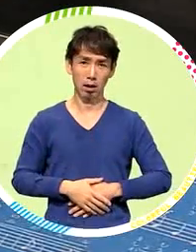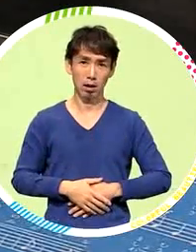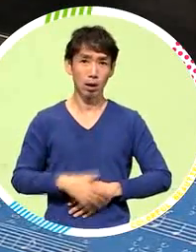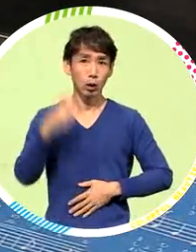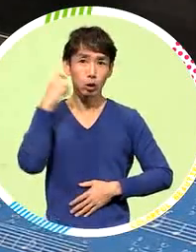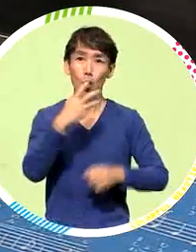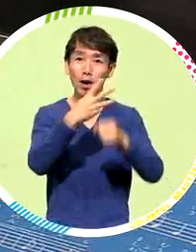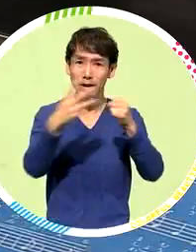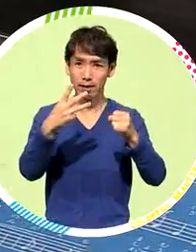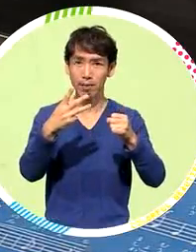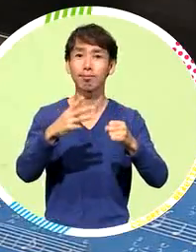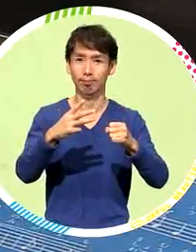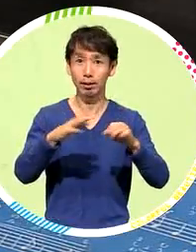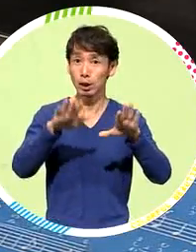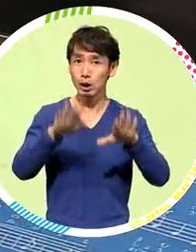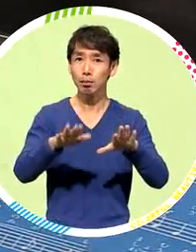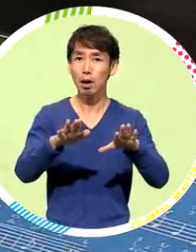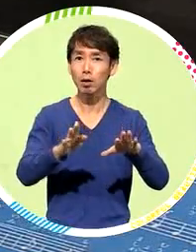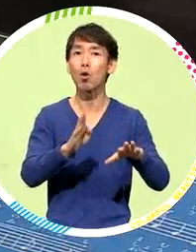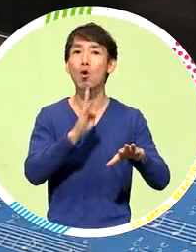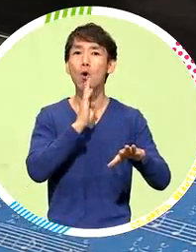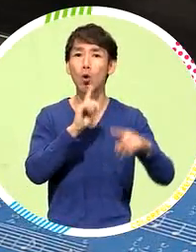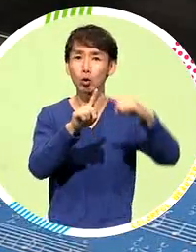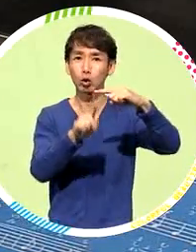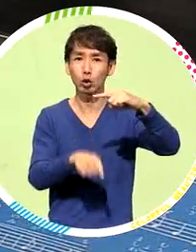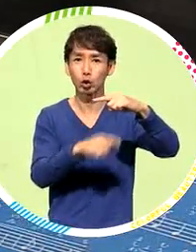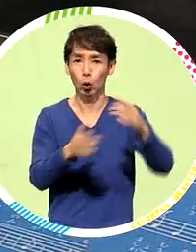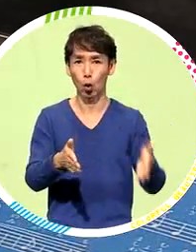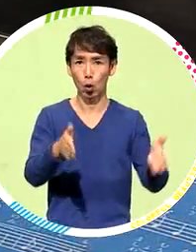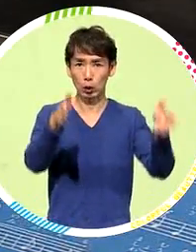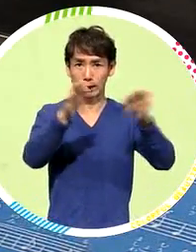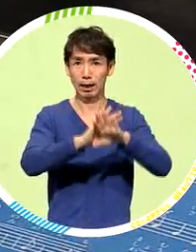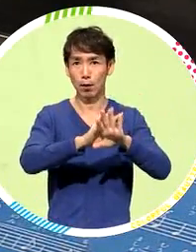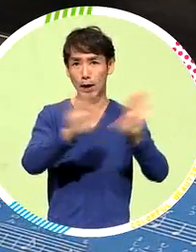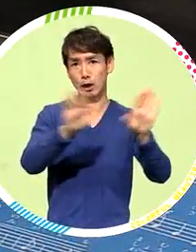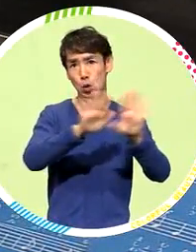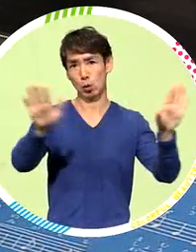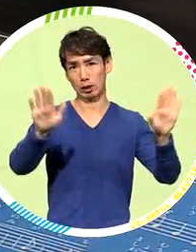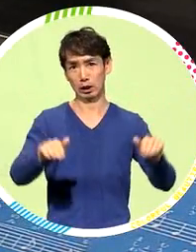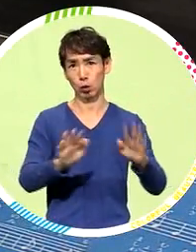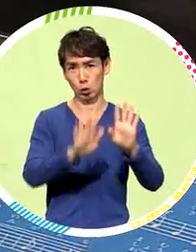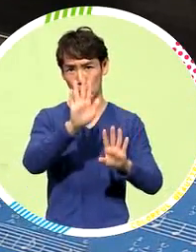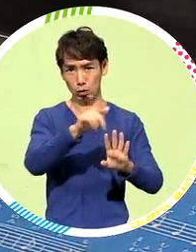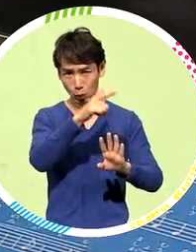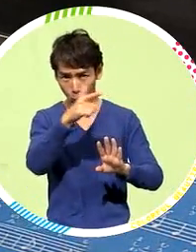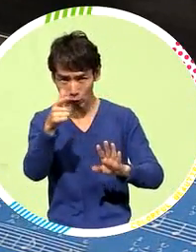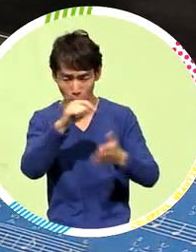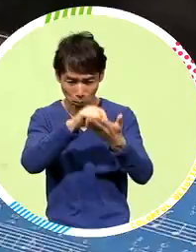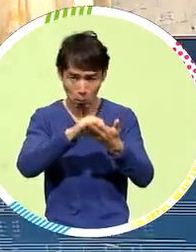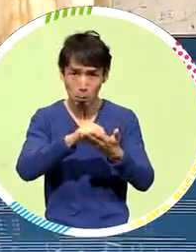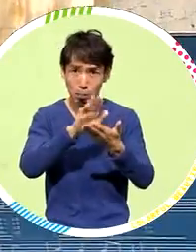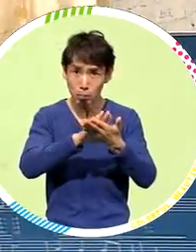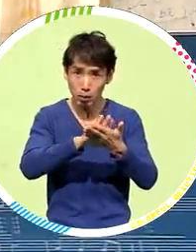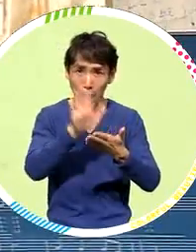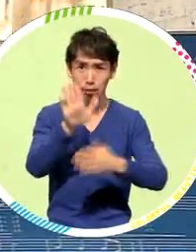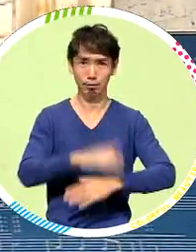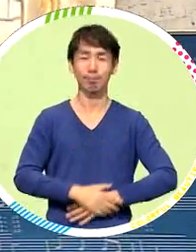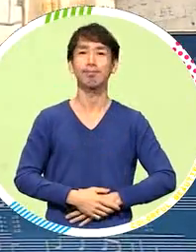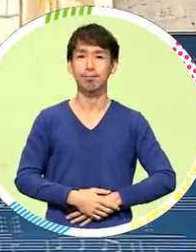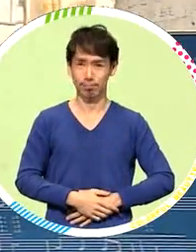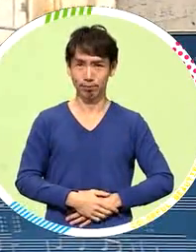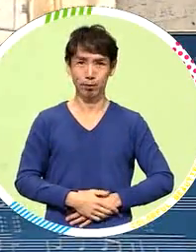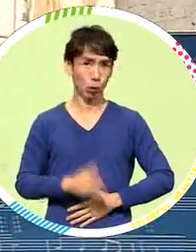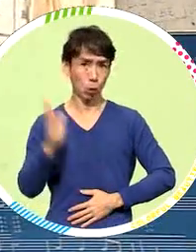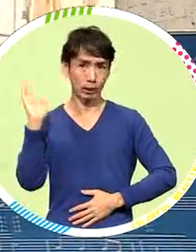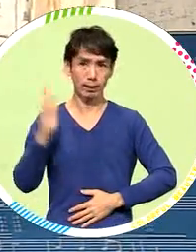さんでしょね今の本庁舎の開庁式のんつづったものですねわよもう